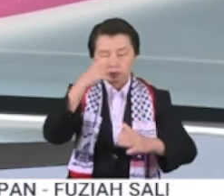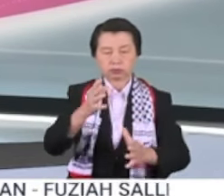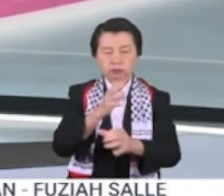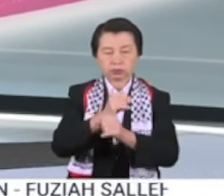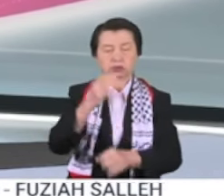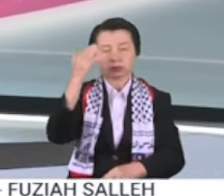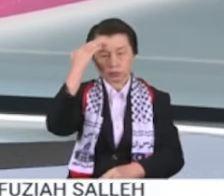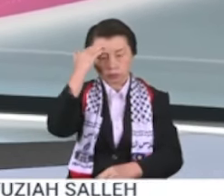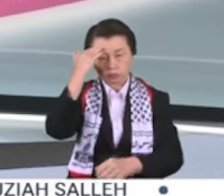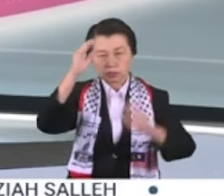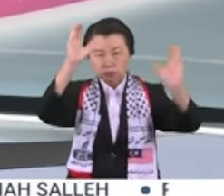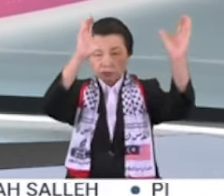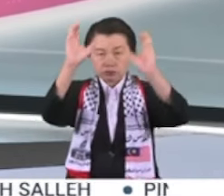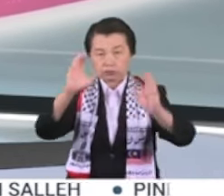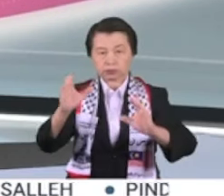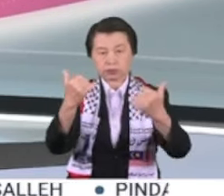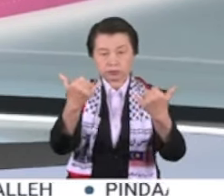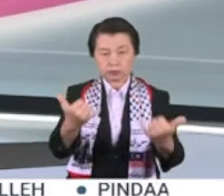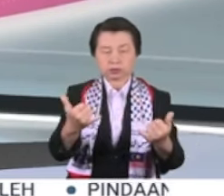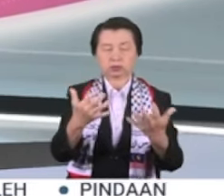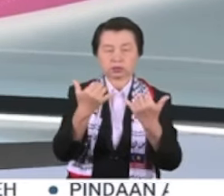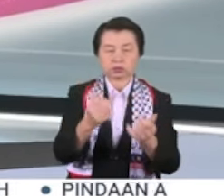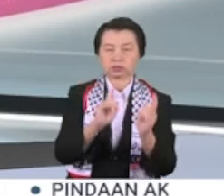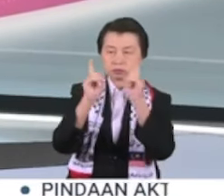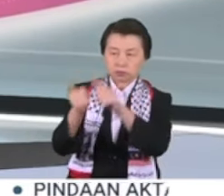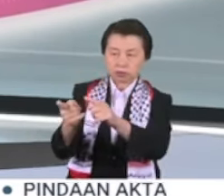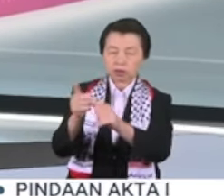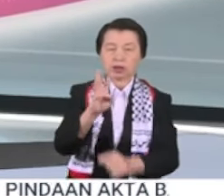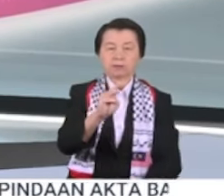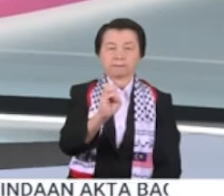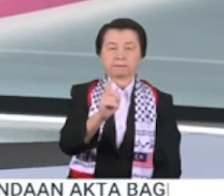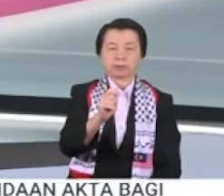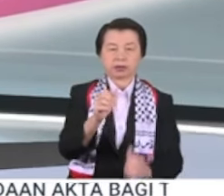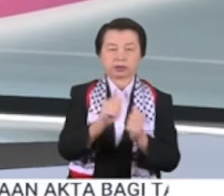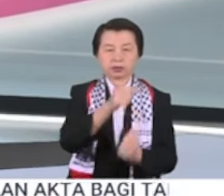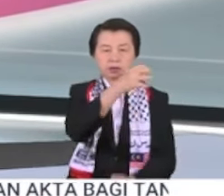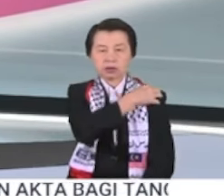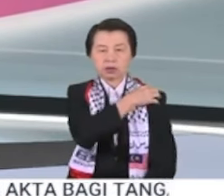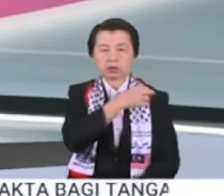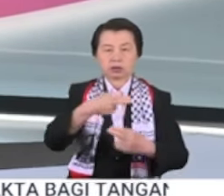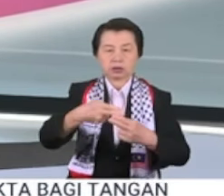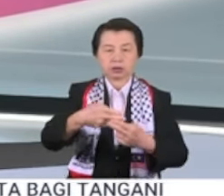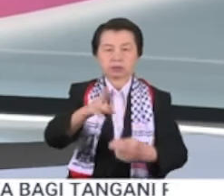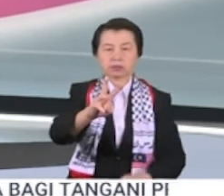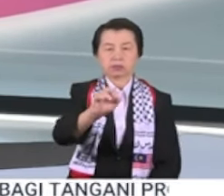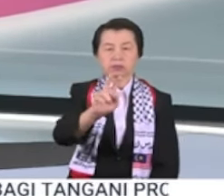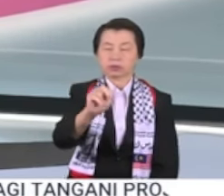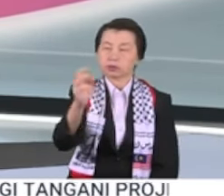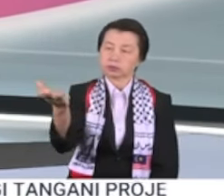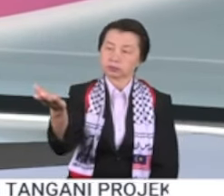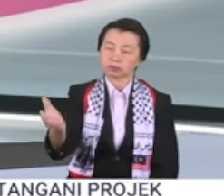mendapatkan makluman cuaca semasa, kita langsung ke Met Malaysia bersama pegawainya Wan Muhammad Hafiz Husin.